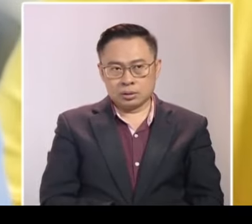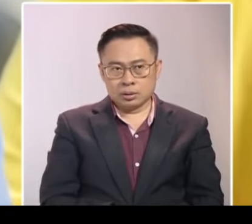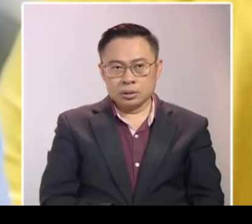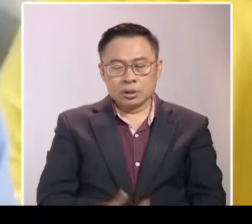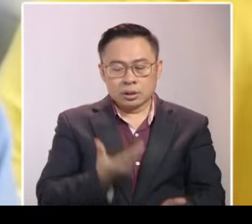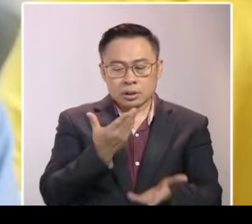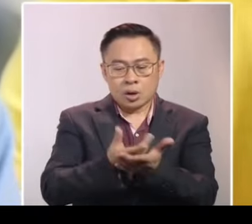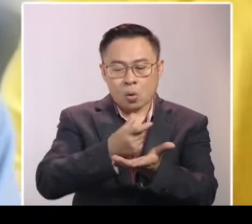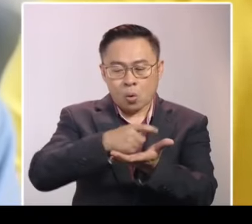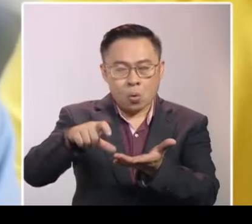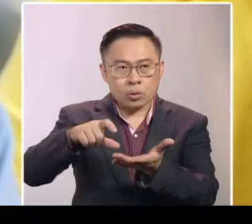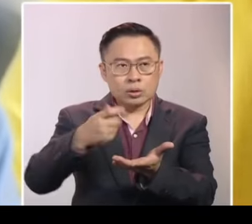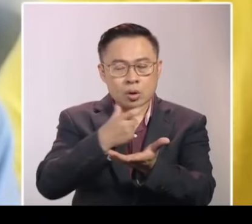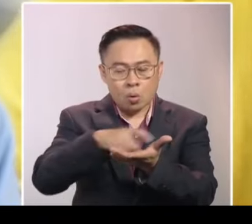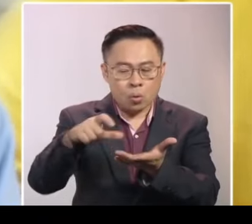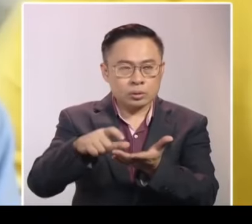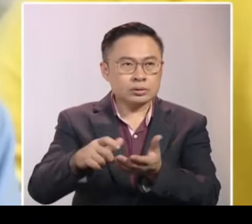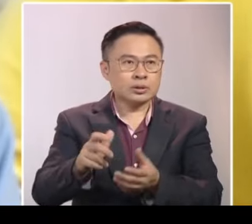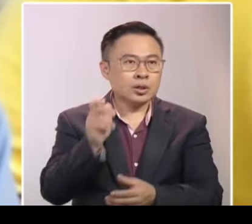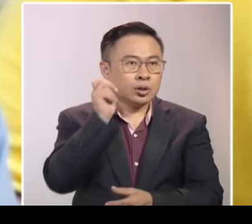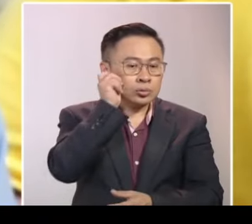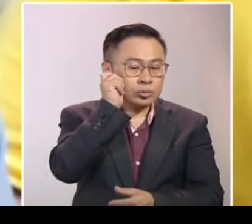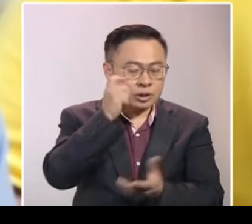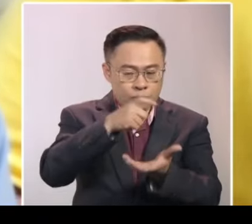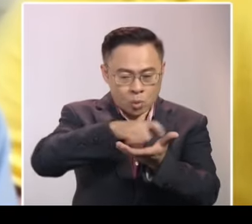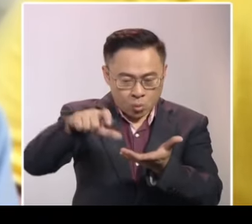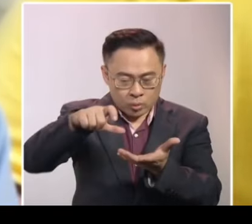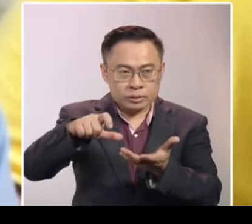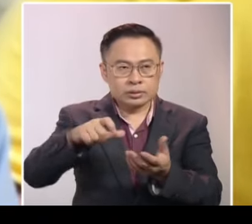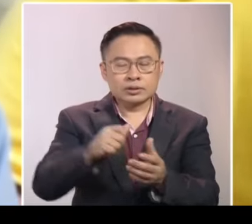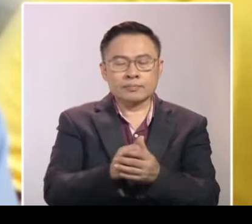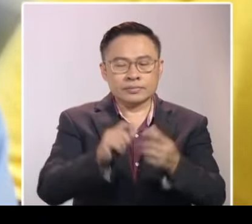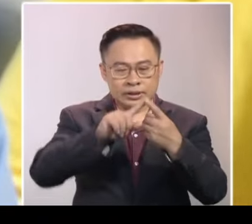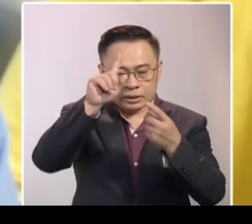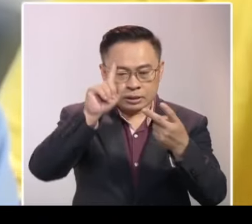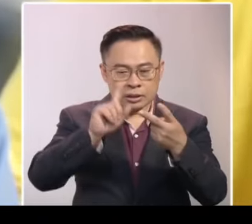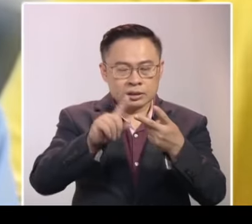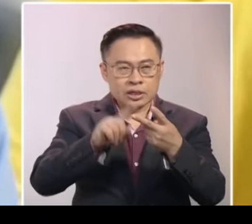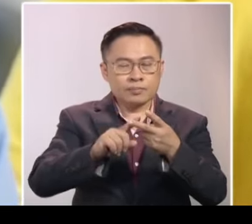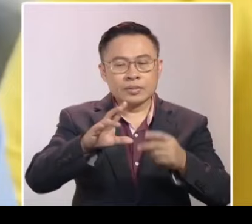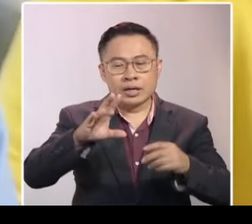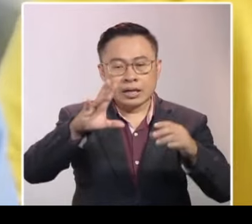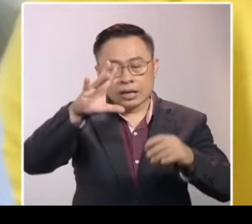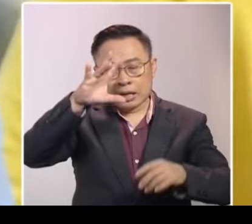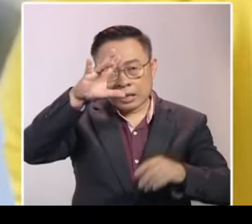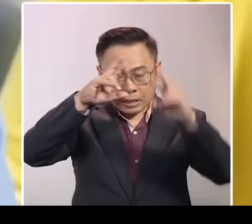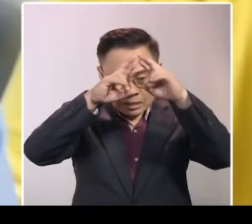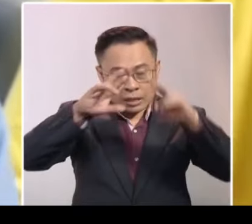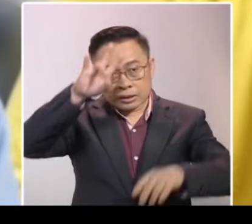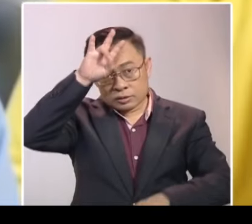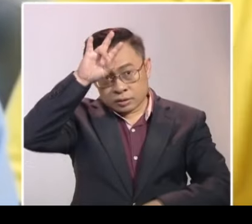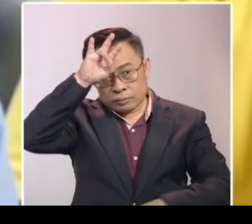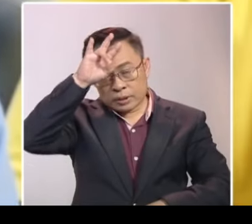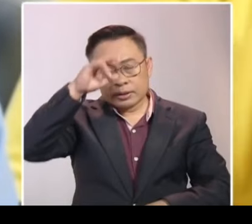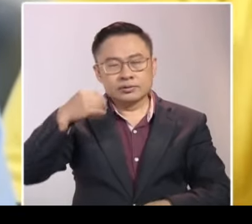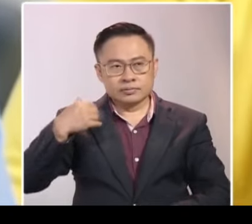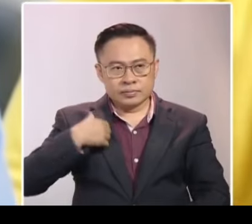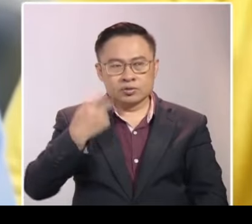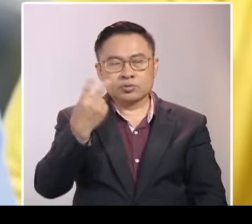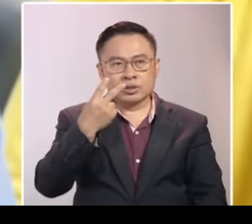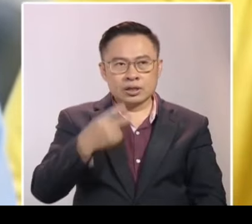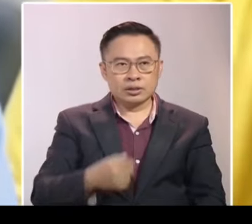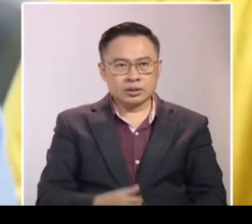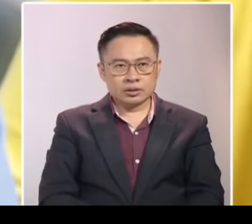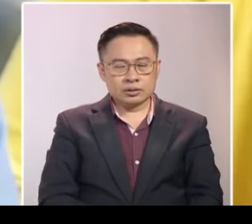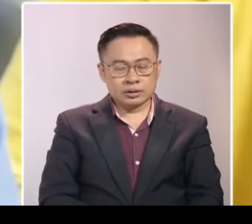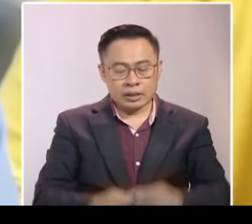โทรศัพท์หรือว่าโอนผ่านแอปโทรศัพท์นำแล้วก็ผ่านเซเว่นนำค่ะแสดงว่าโอน 2ขยับ 2ขยับค่ะออครับโอนผ่าน